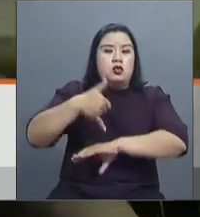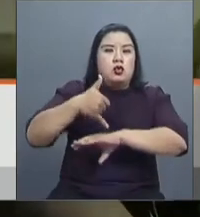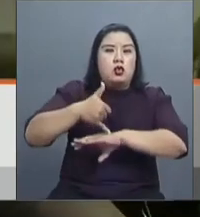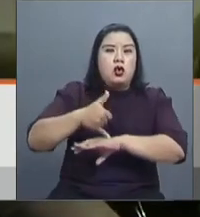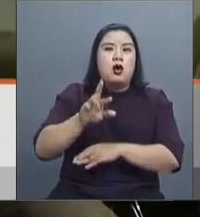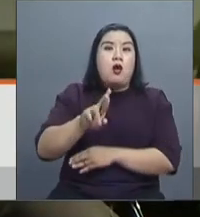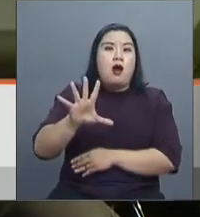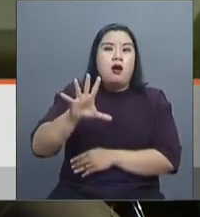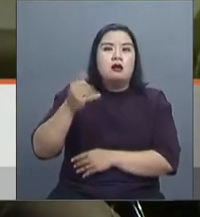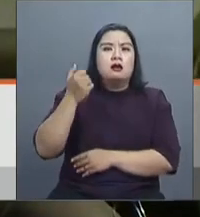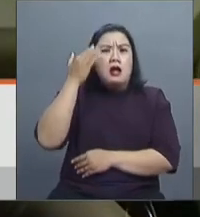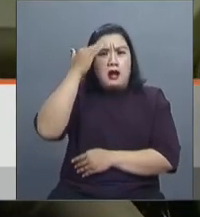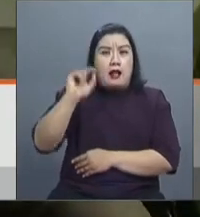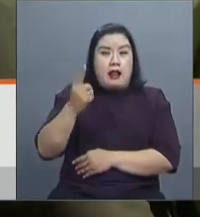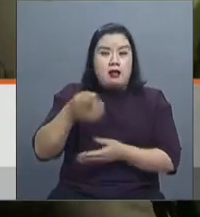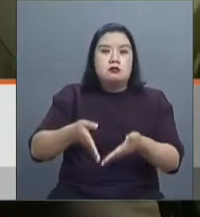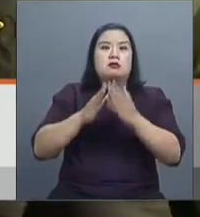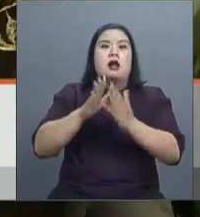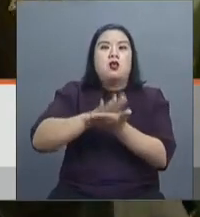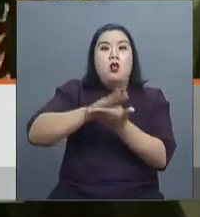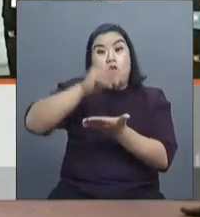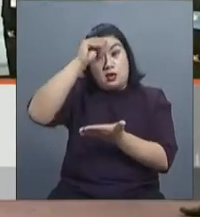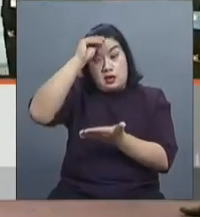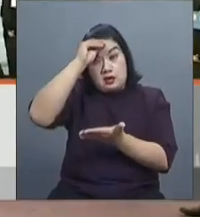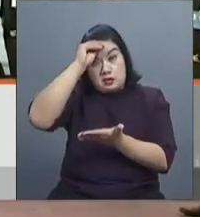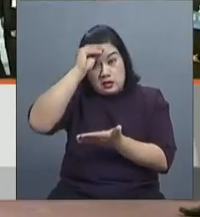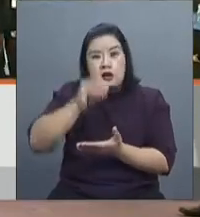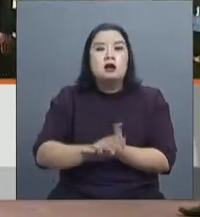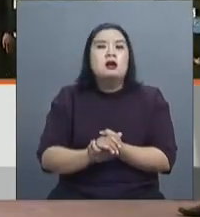งพระราชทานกำเนิดโรงเรียนในร้อยพระจุลจอม9